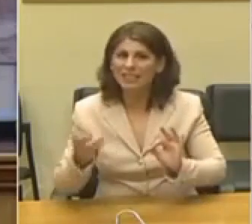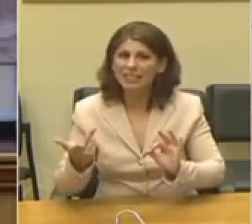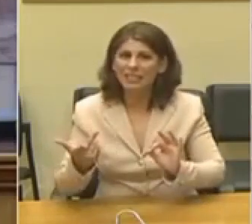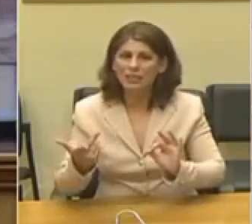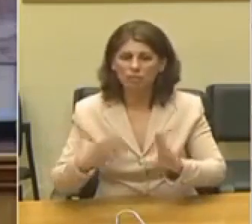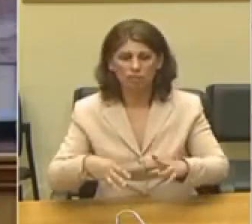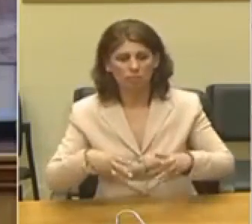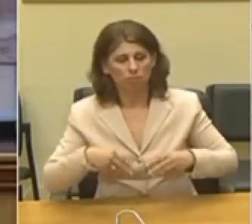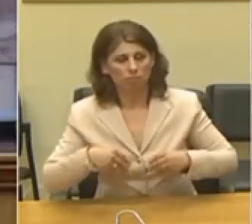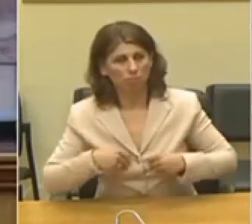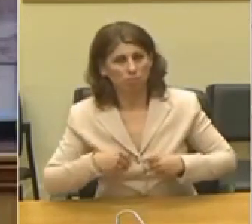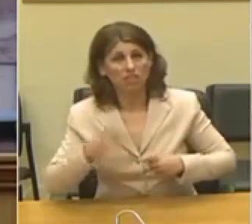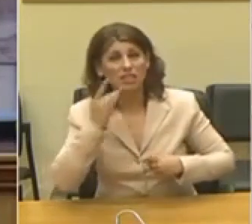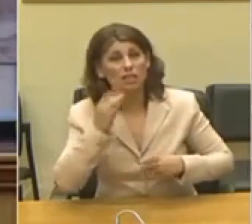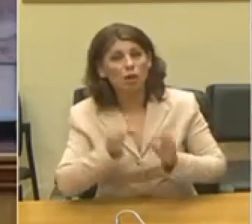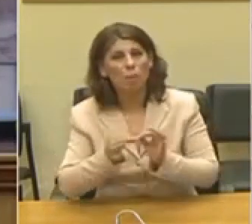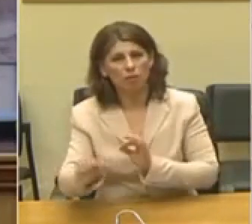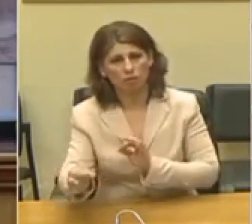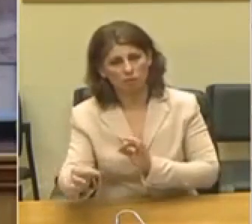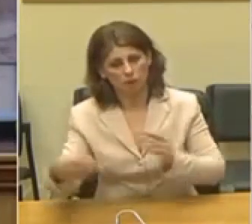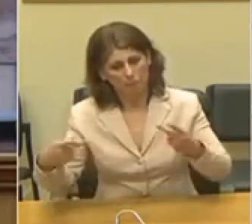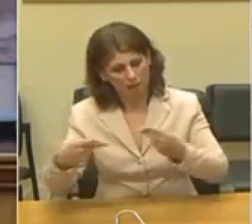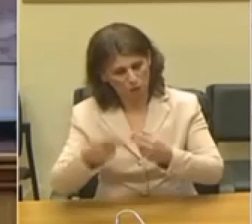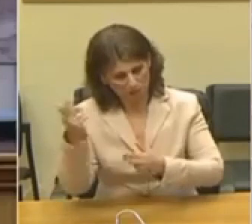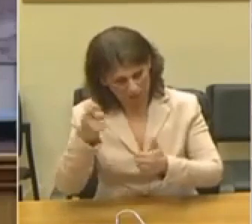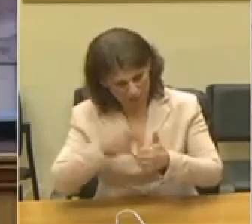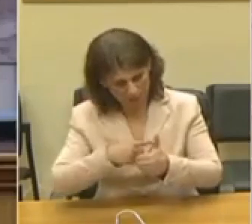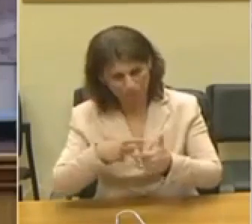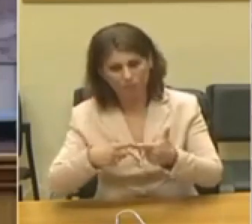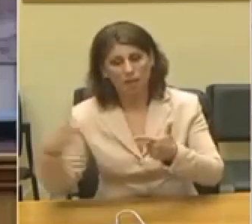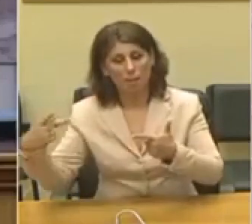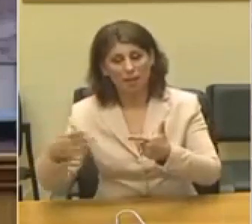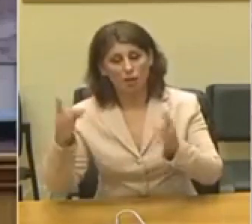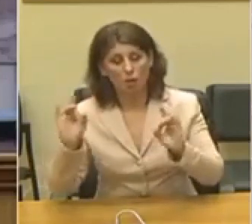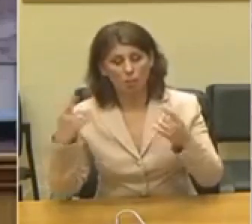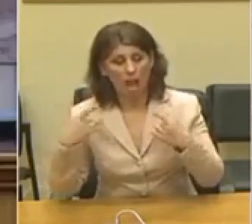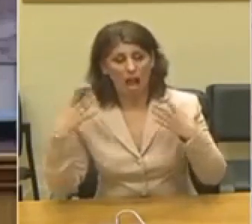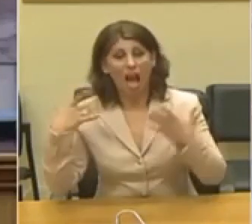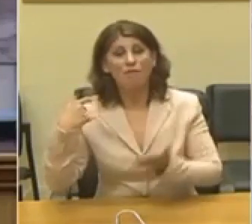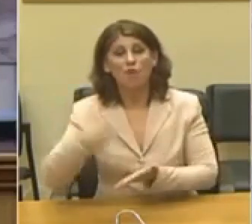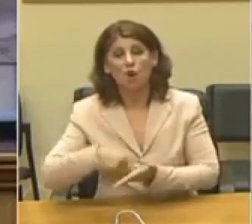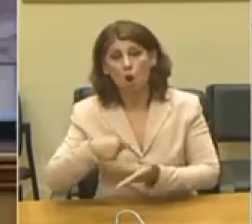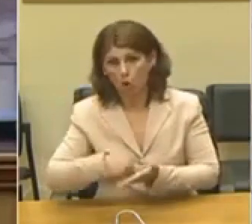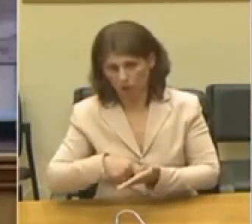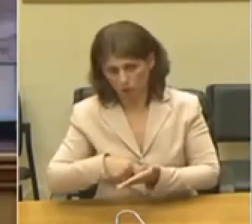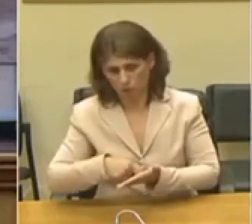την υιοθέτηση σκληρών μέτρων, περικοπή συντάξεων, περικοπή του αφορολόγητου,